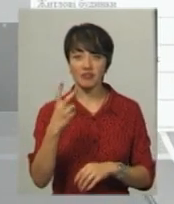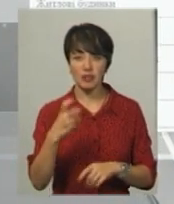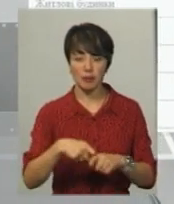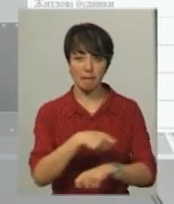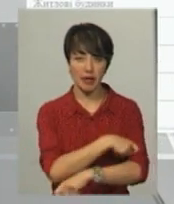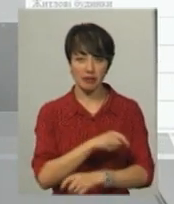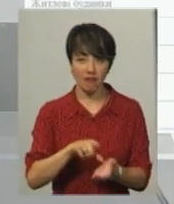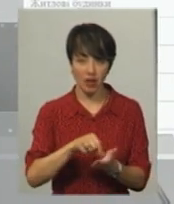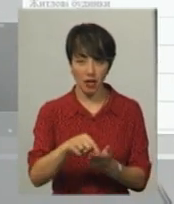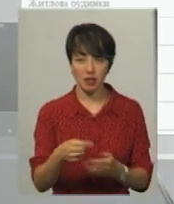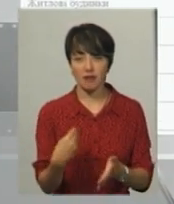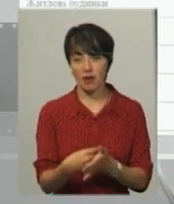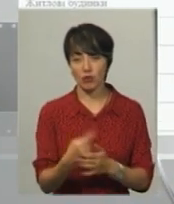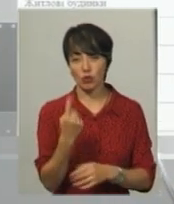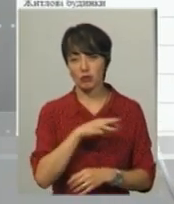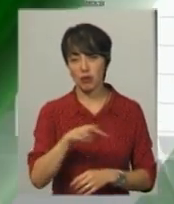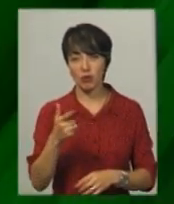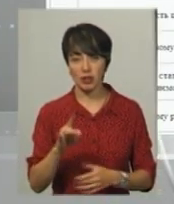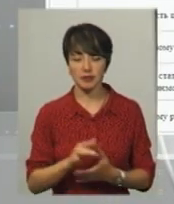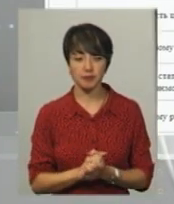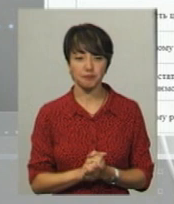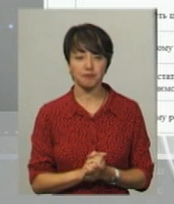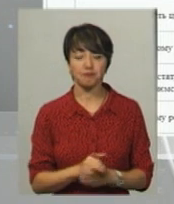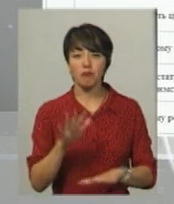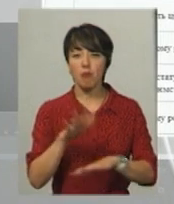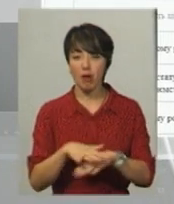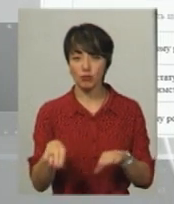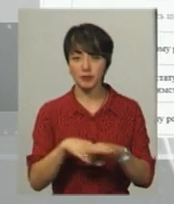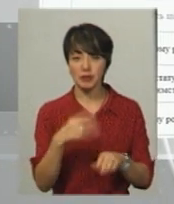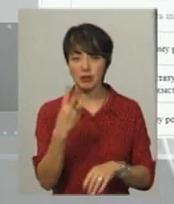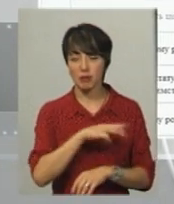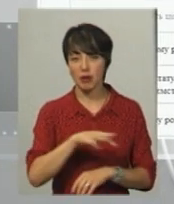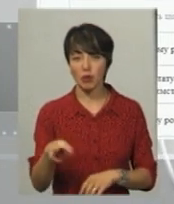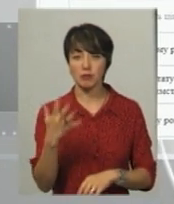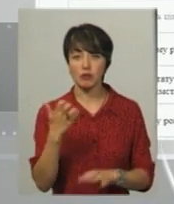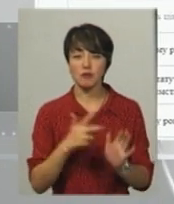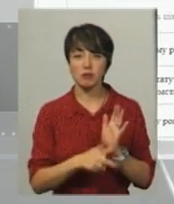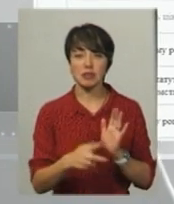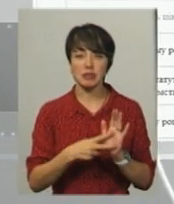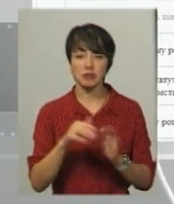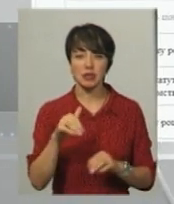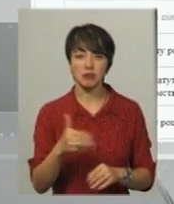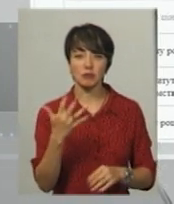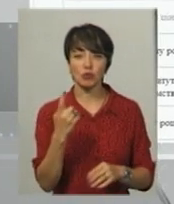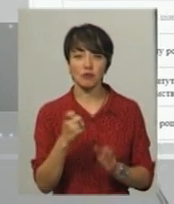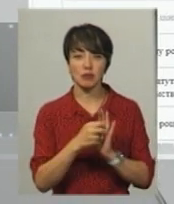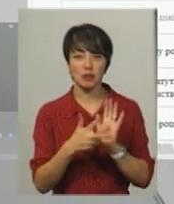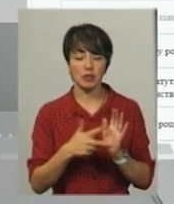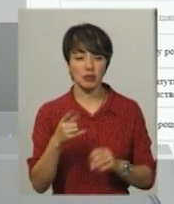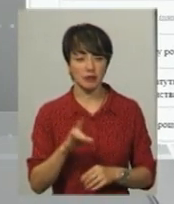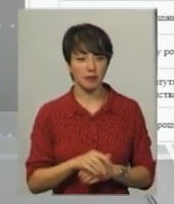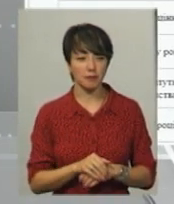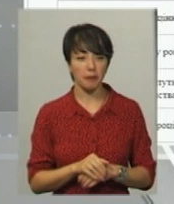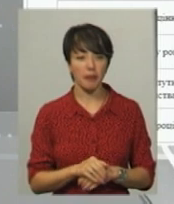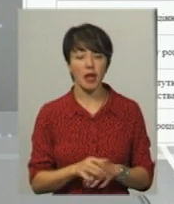квадратних метрів та вартістю у понад 1 мільйон гривень. На рахунку у банку 3 мільйони 587 тисяч 118 гривень. Роман